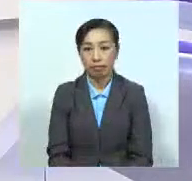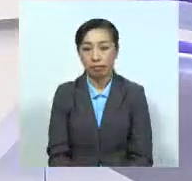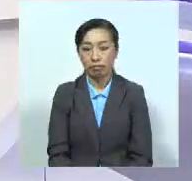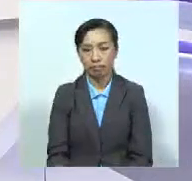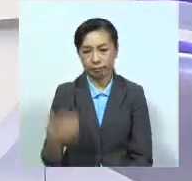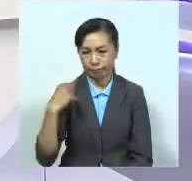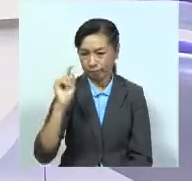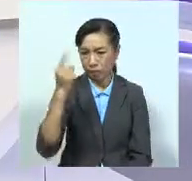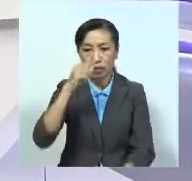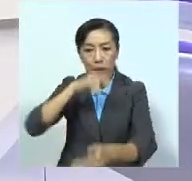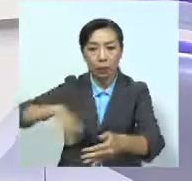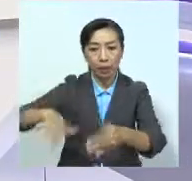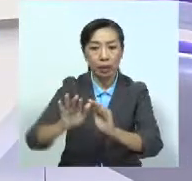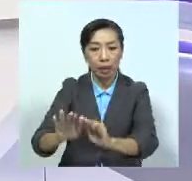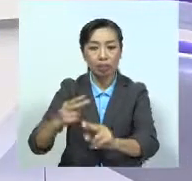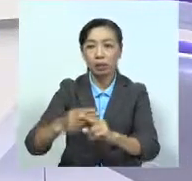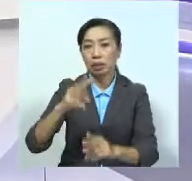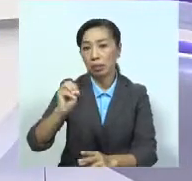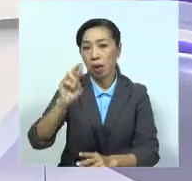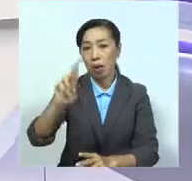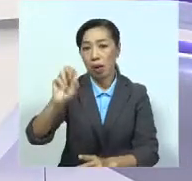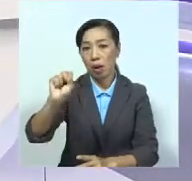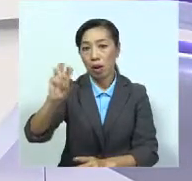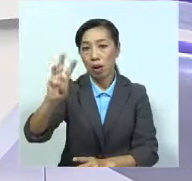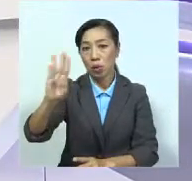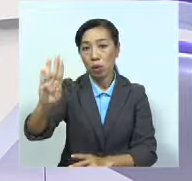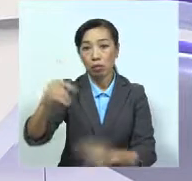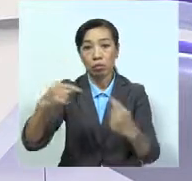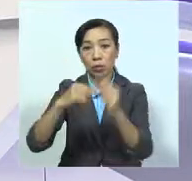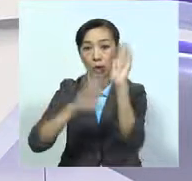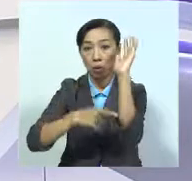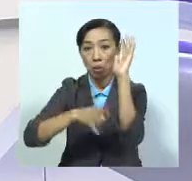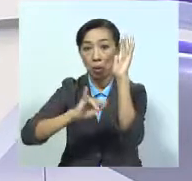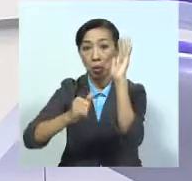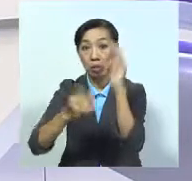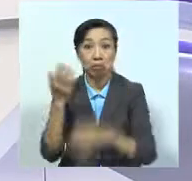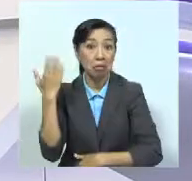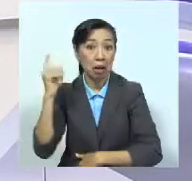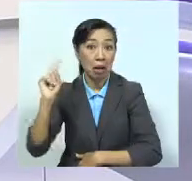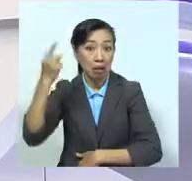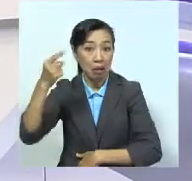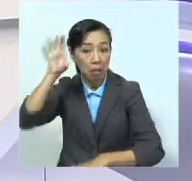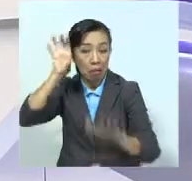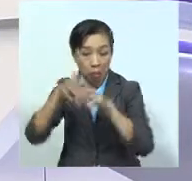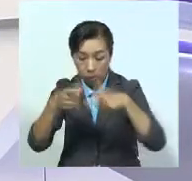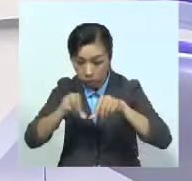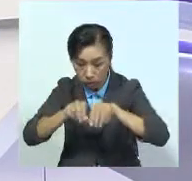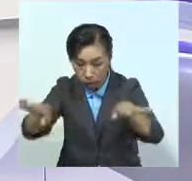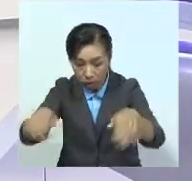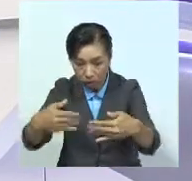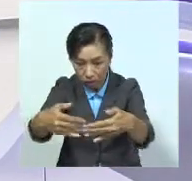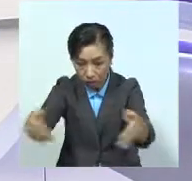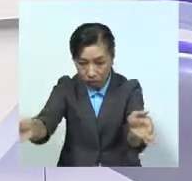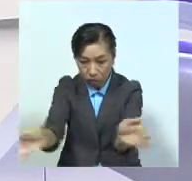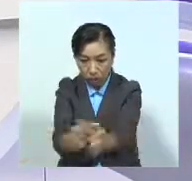อีกจุดหนึ่งก็ที่อ่างเก็บน้ำมรสวบนะคะที่ประจวบคีรีขันธ์เป็นข่าวออกมาตอนแรกภาพที่เราเห็นก็คือสันอ่างเนี่ยมันรั่